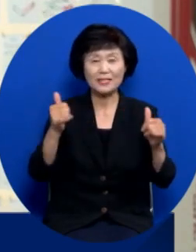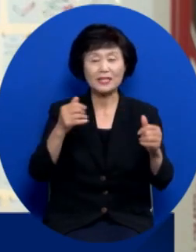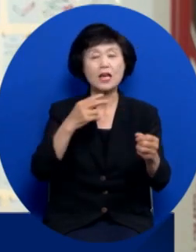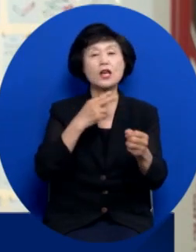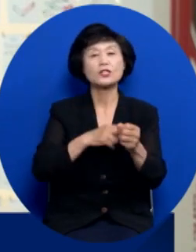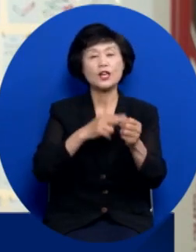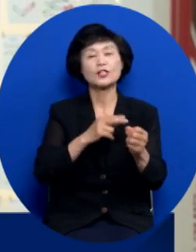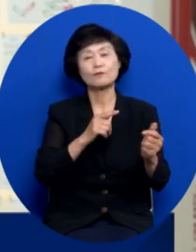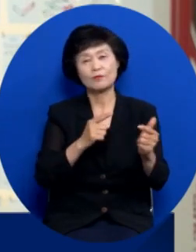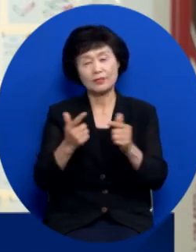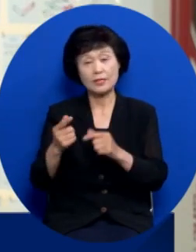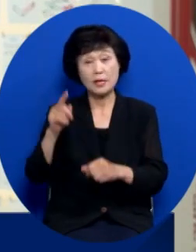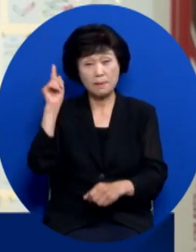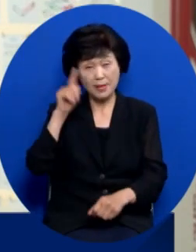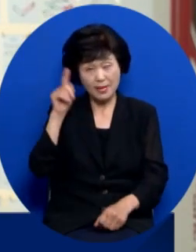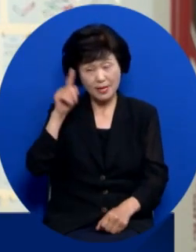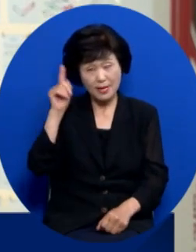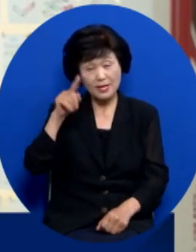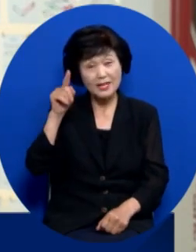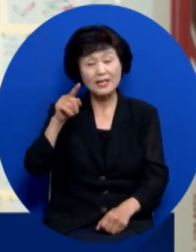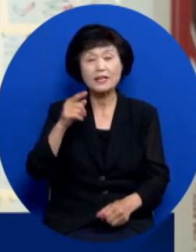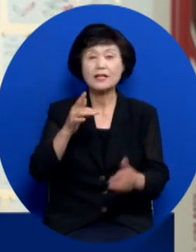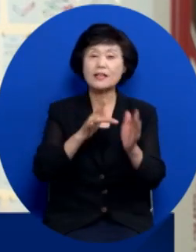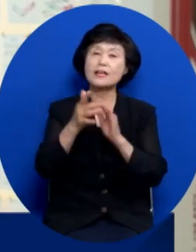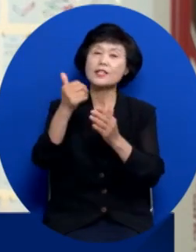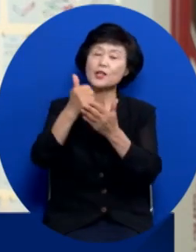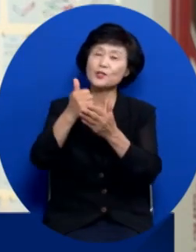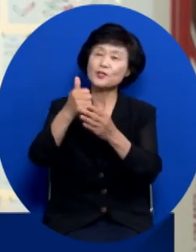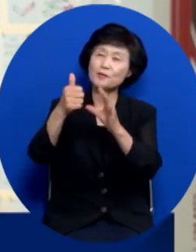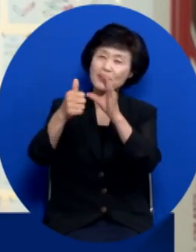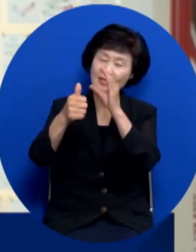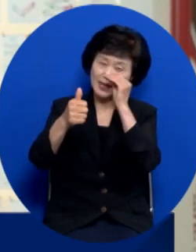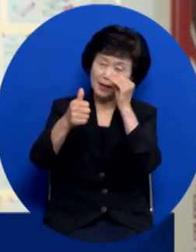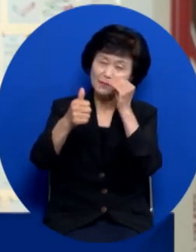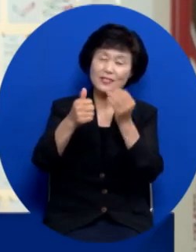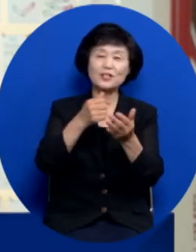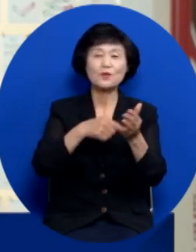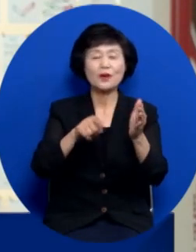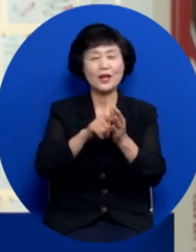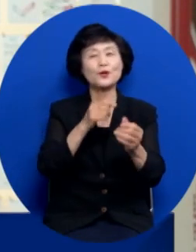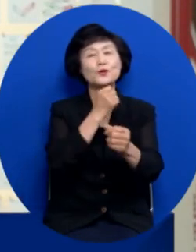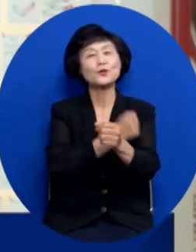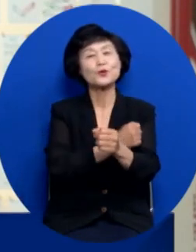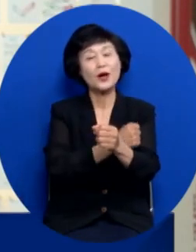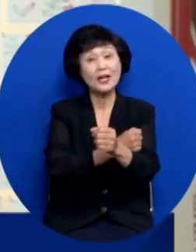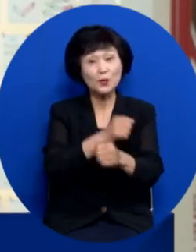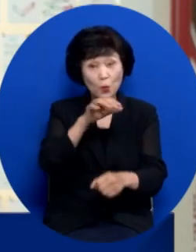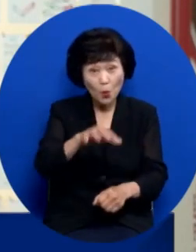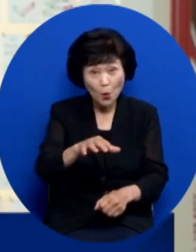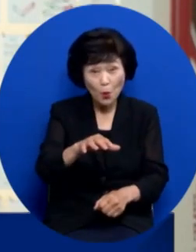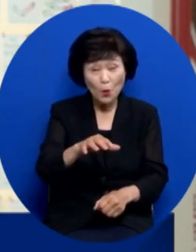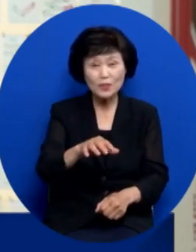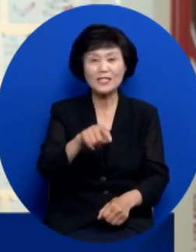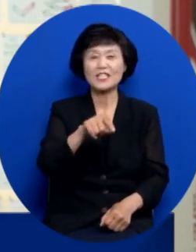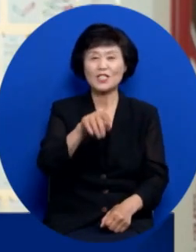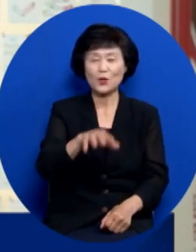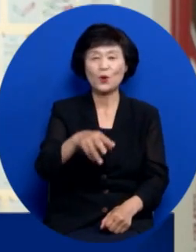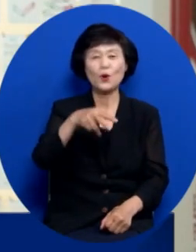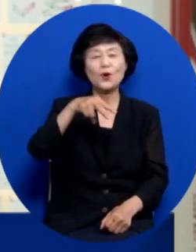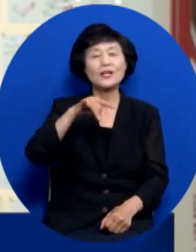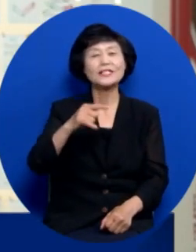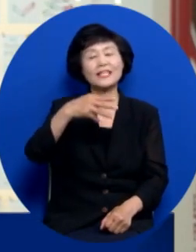교직원이 매일매일 예수님의 닮은꼴이 되기 위하여 수고하고 있는 현장이 바로 새로남